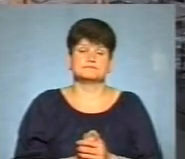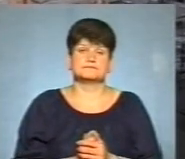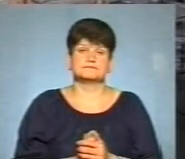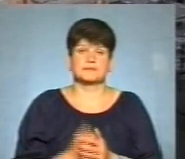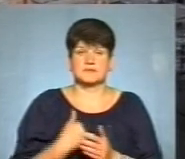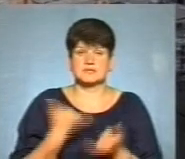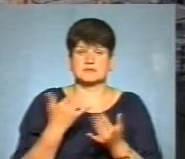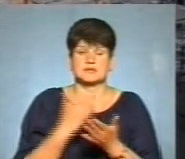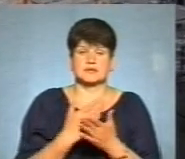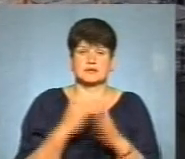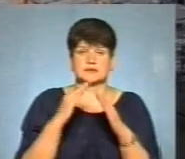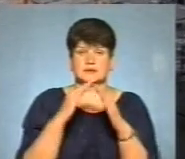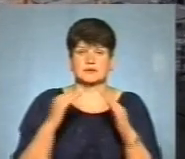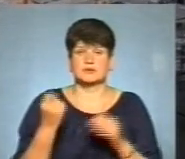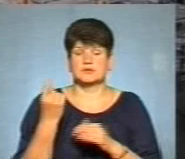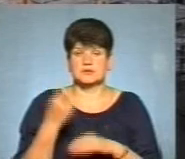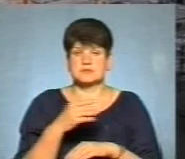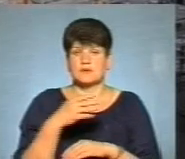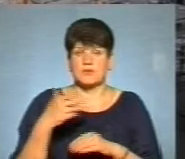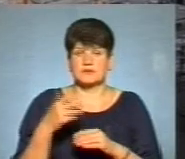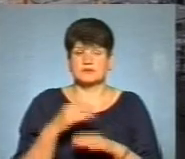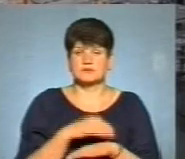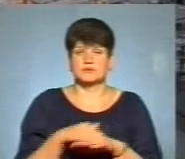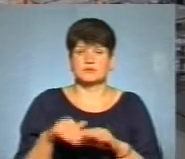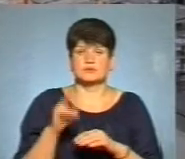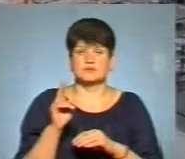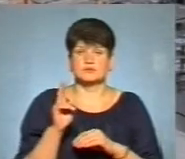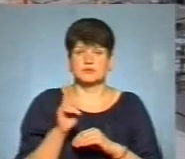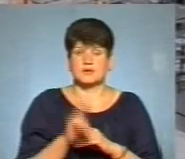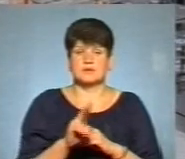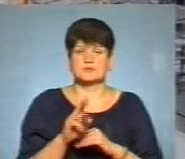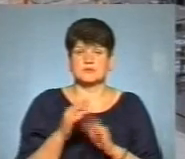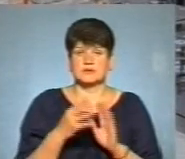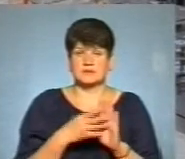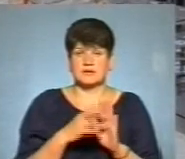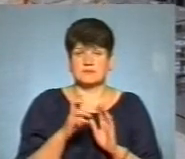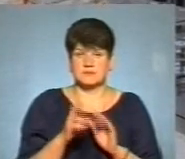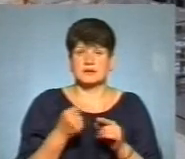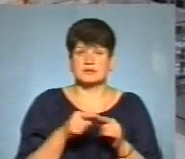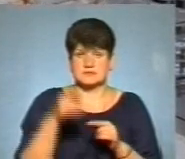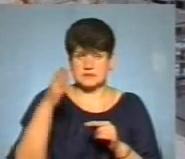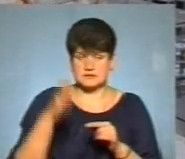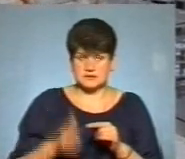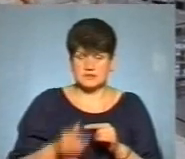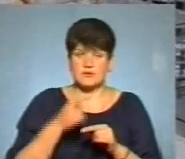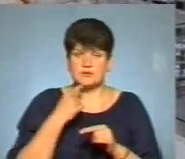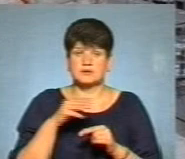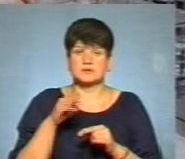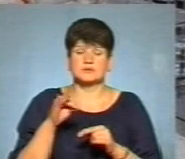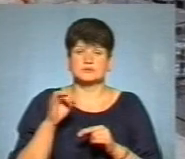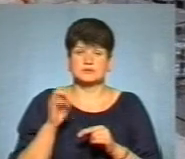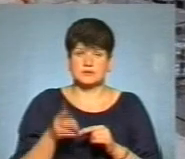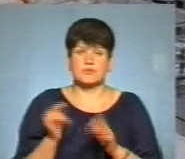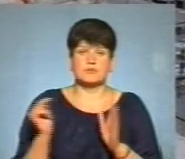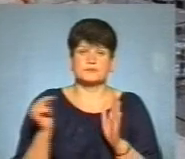Ми знаходимося на даху 11-ї поверхівки, що за адресою тролейбусна 9Б. Саме ось ця стіна, за словами Тетяни Рущинської, в